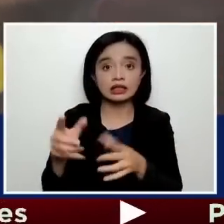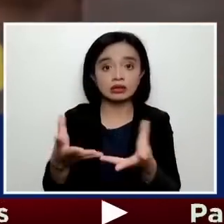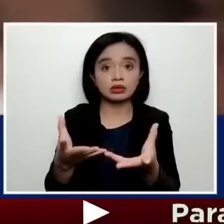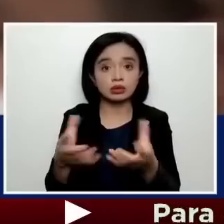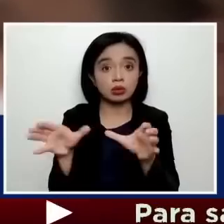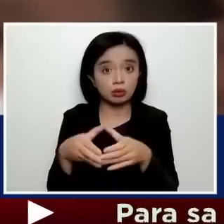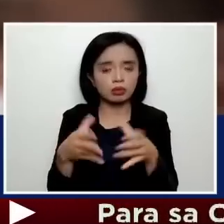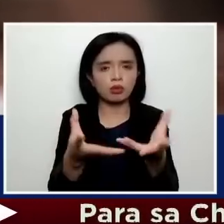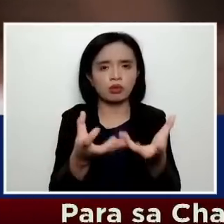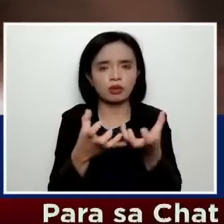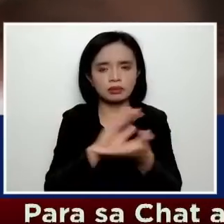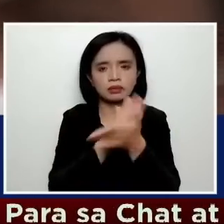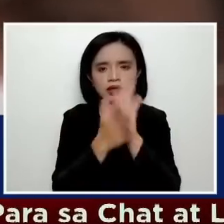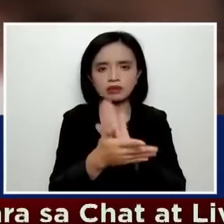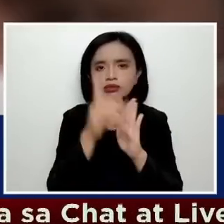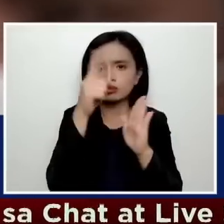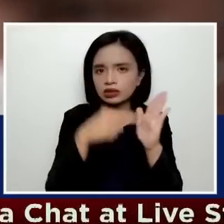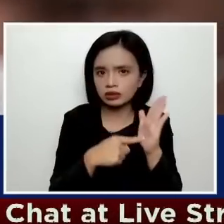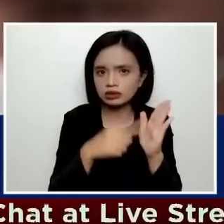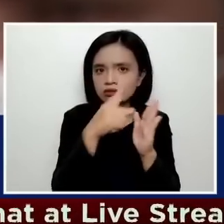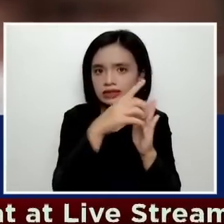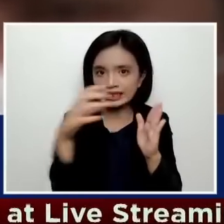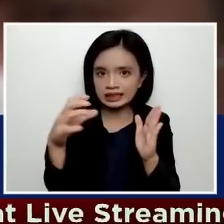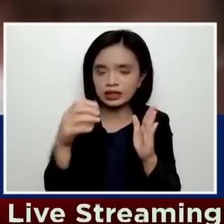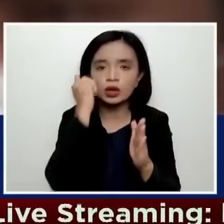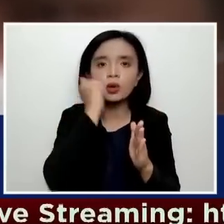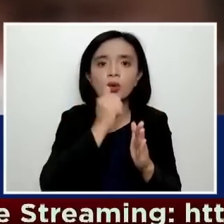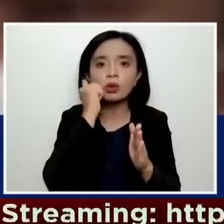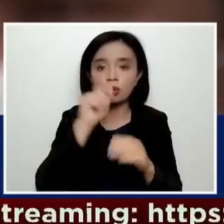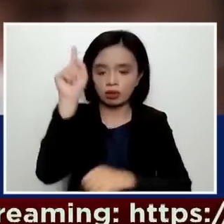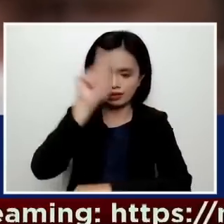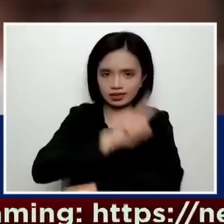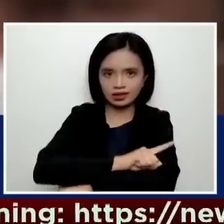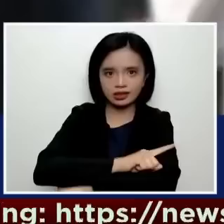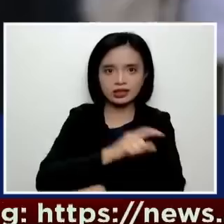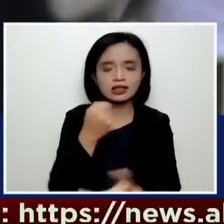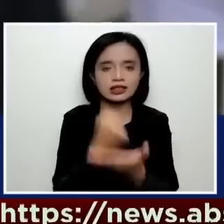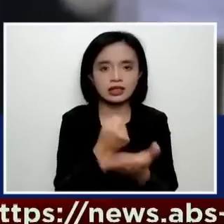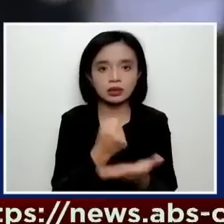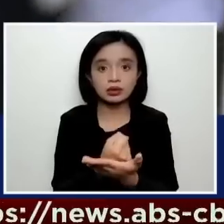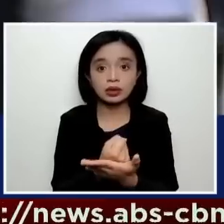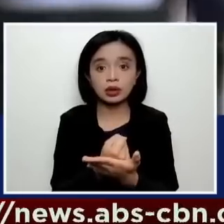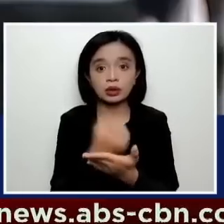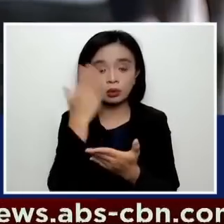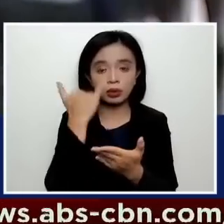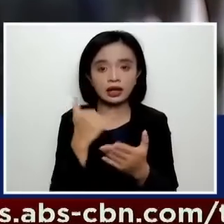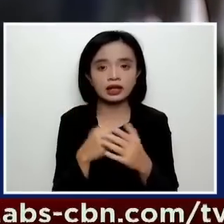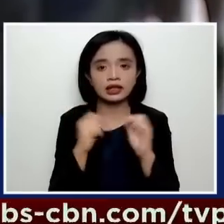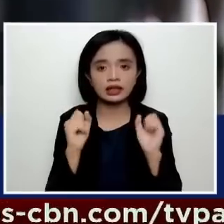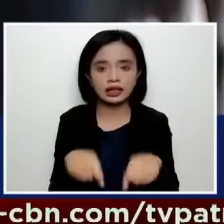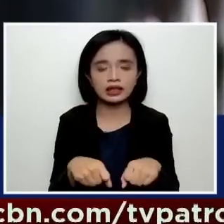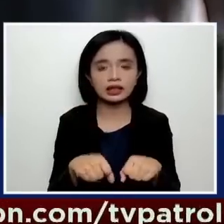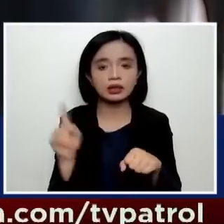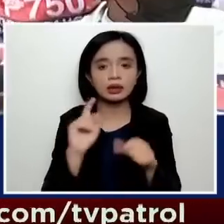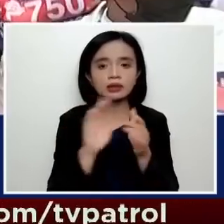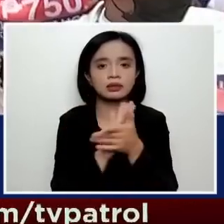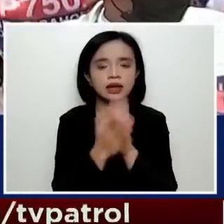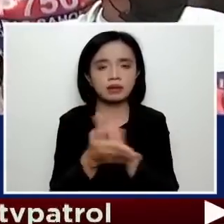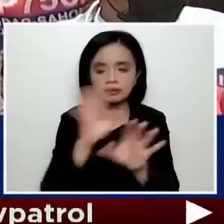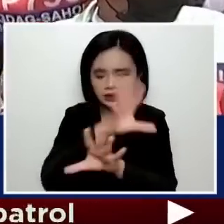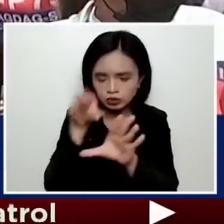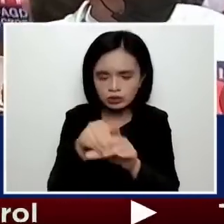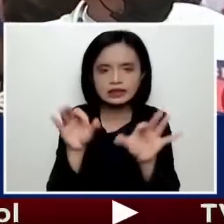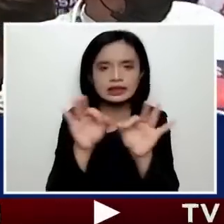iakyat sa 1,100 pesos ang arawang sahod para lumapit ito sa tinaguriang family living wage